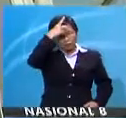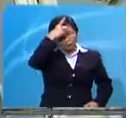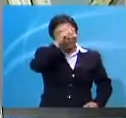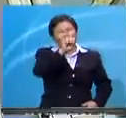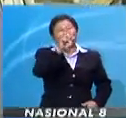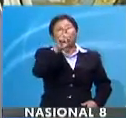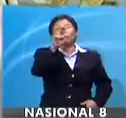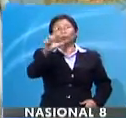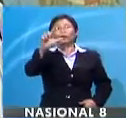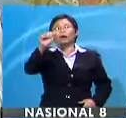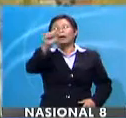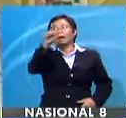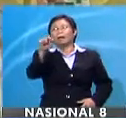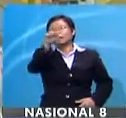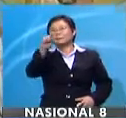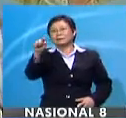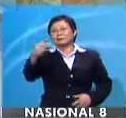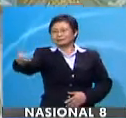Abdul Aziz Kaprawi.